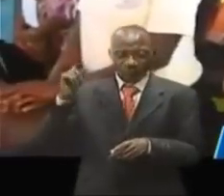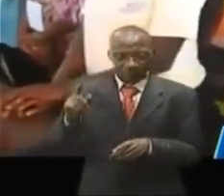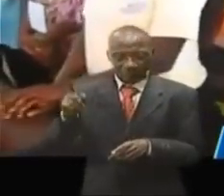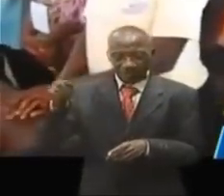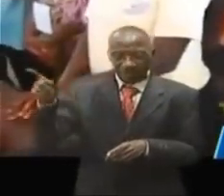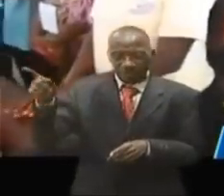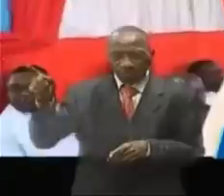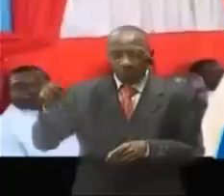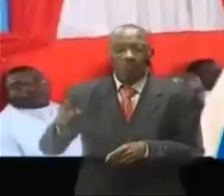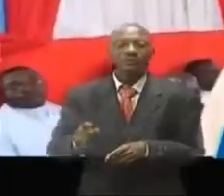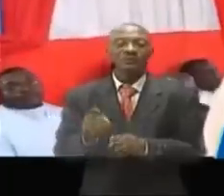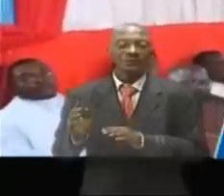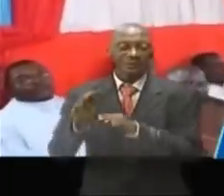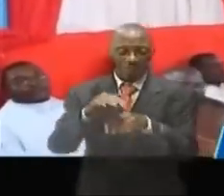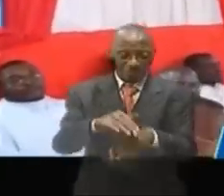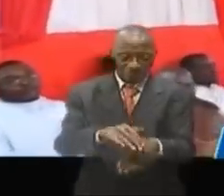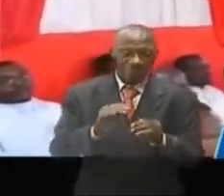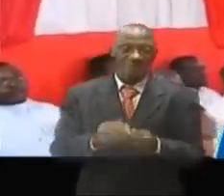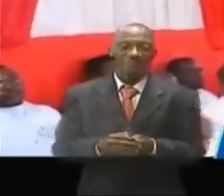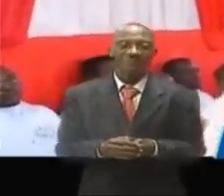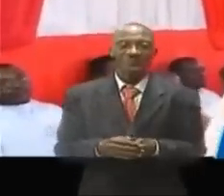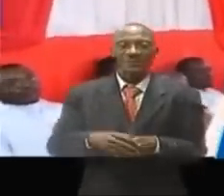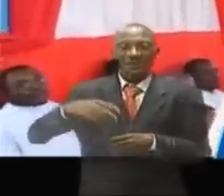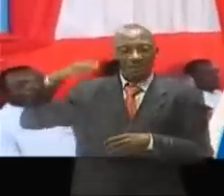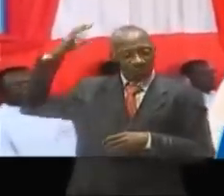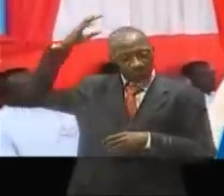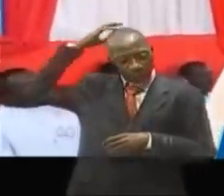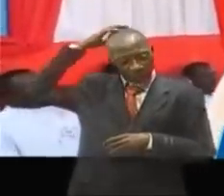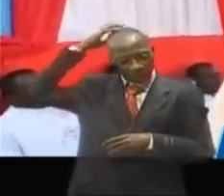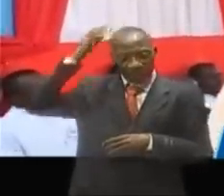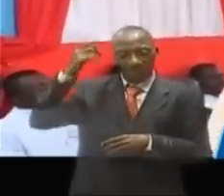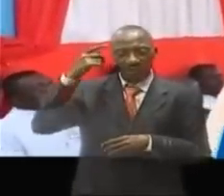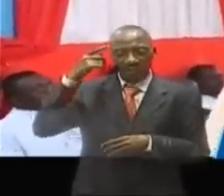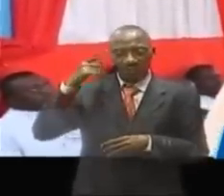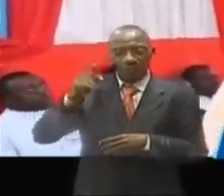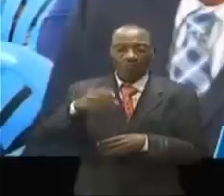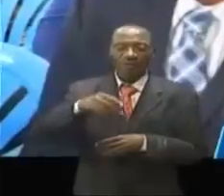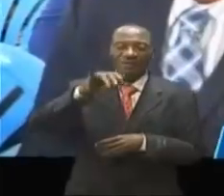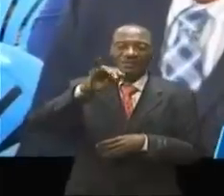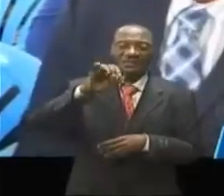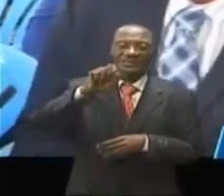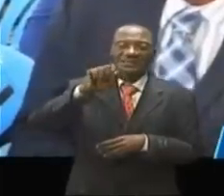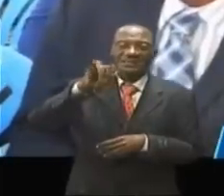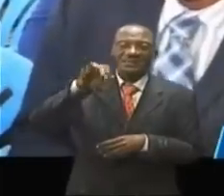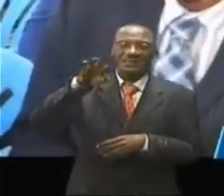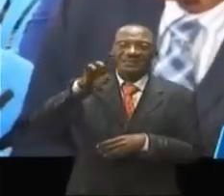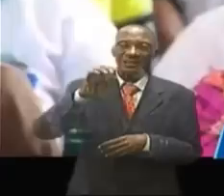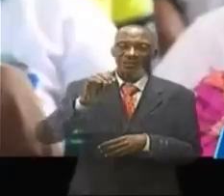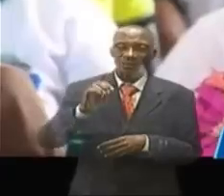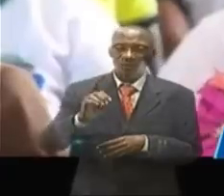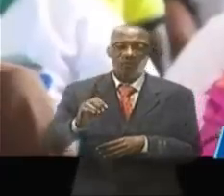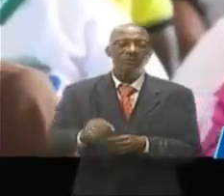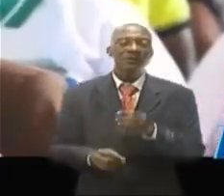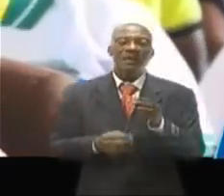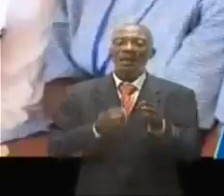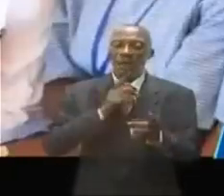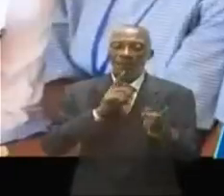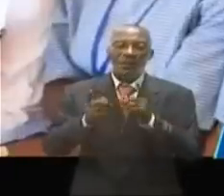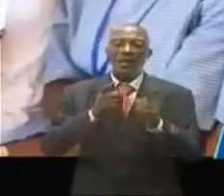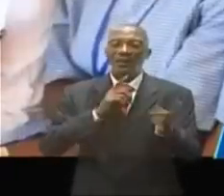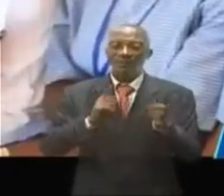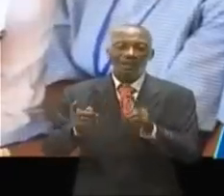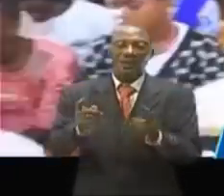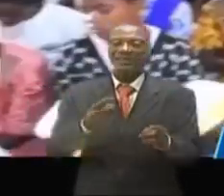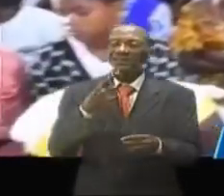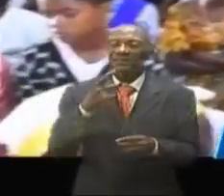sa prêche, Monseigneur Julien Davumbia, évêque d'Issero Nyangara, invite les jeunes à être les artisans de la paix, l'amour, l'humilité et